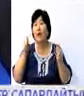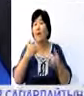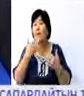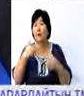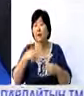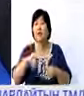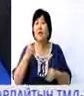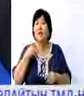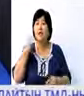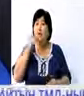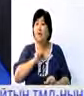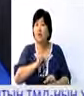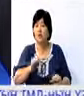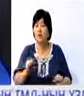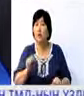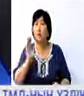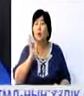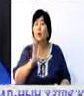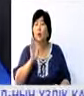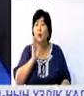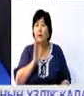дейміз. Ішімдік ішпеуге, судағы